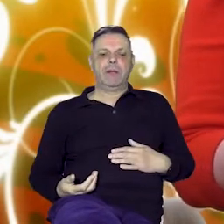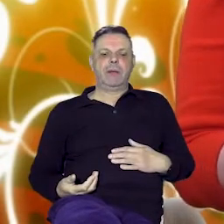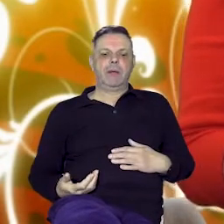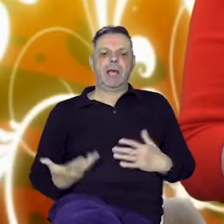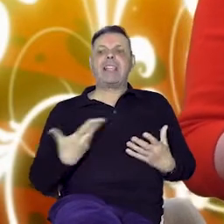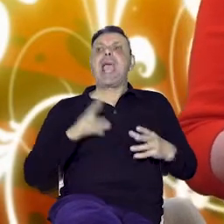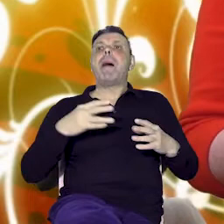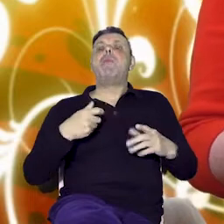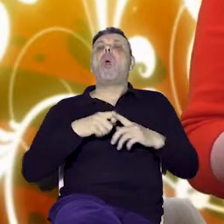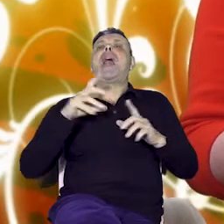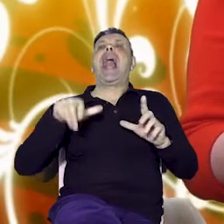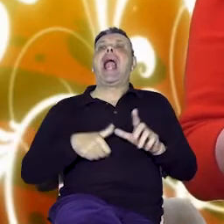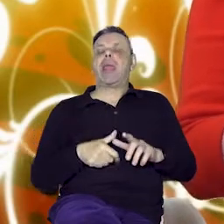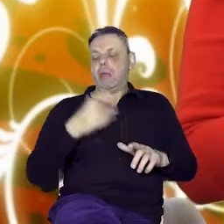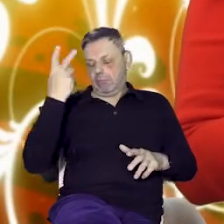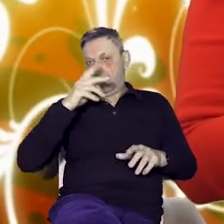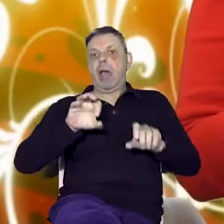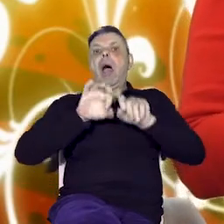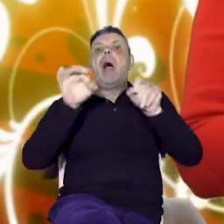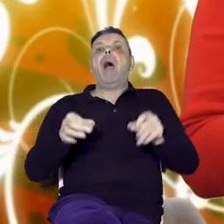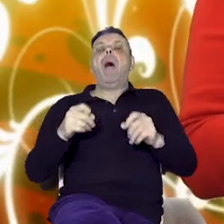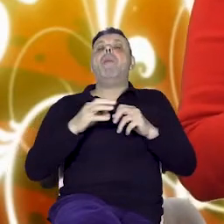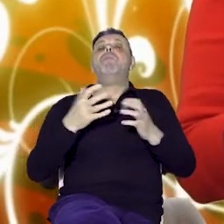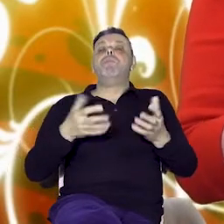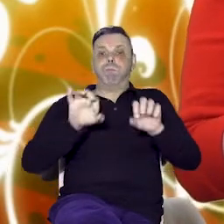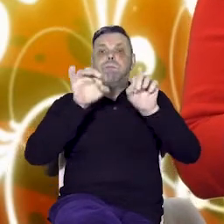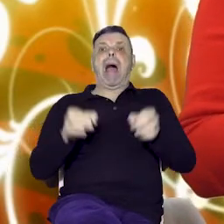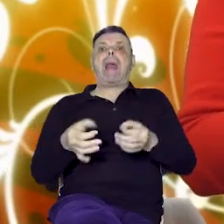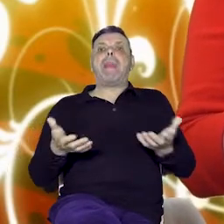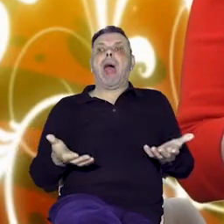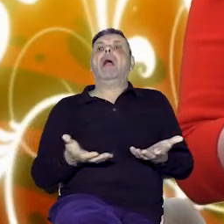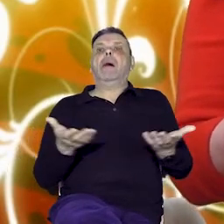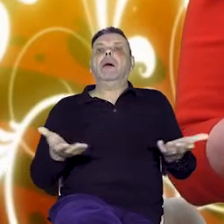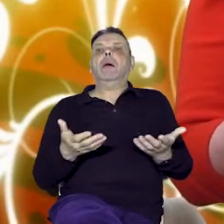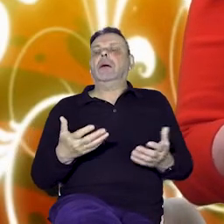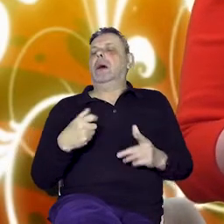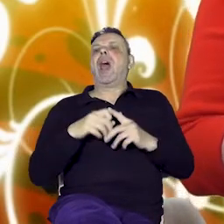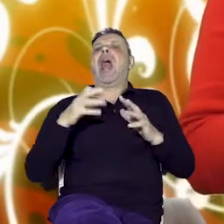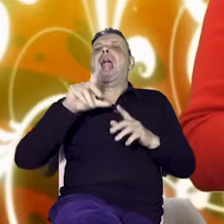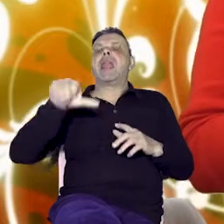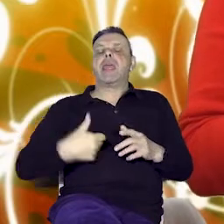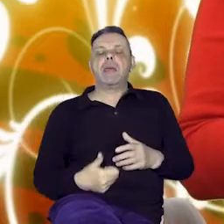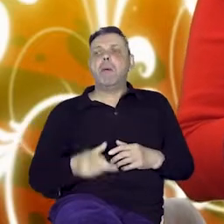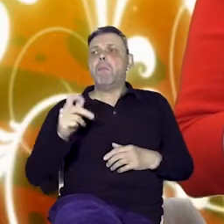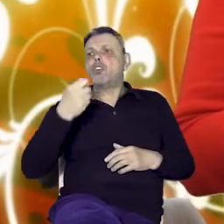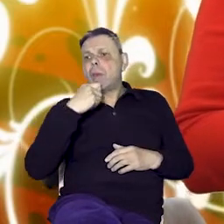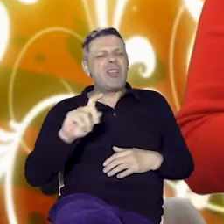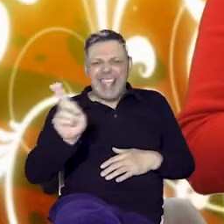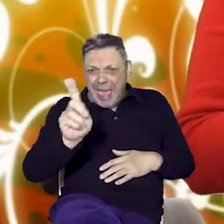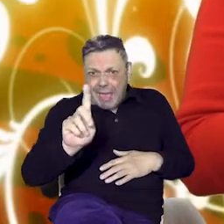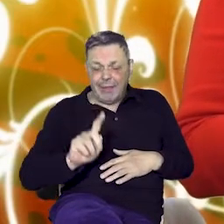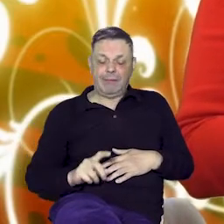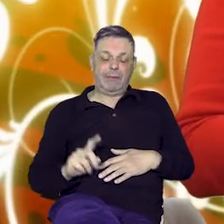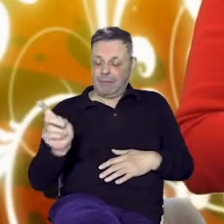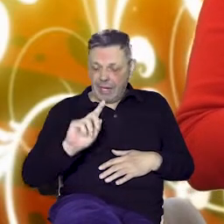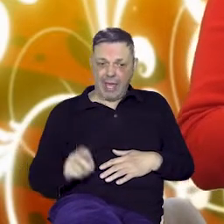puno kalija? Recimo u jednoj banani. Da. I sad bolesniku reći možete pojesti bananu. Ne možete. Ne, jer ne